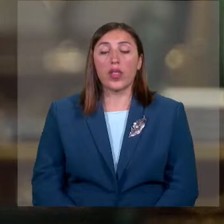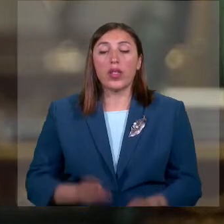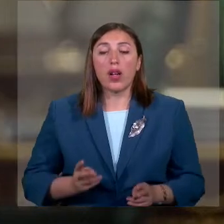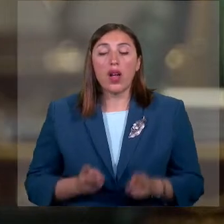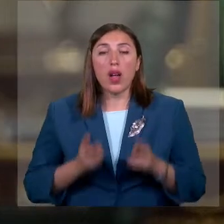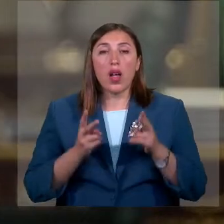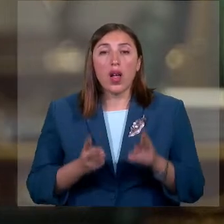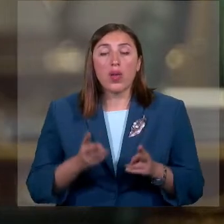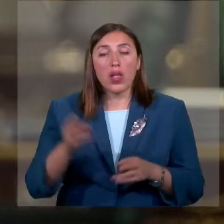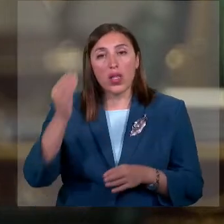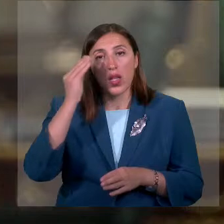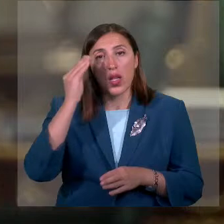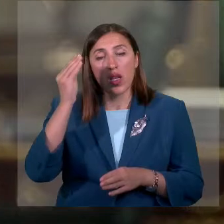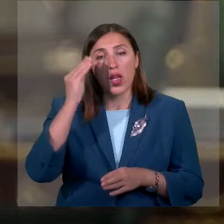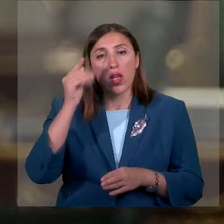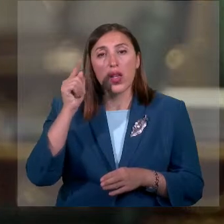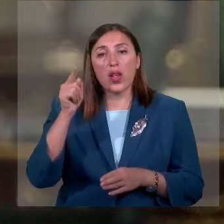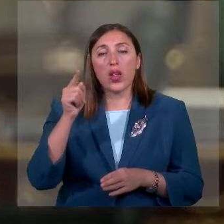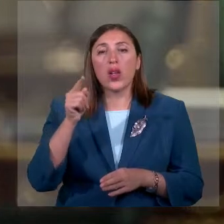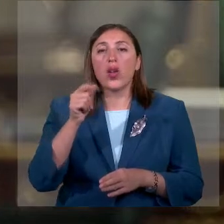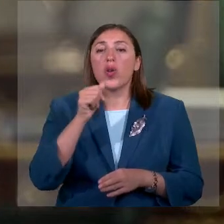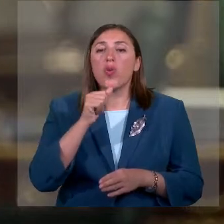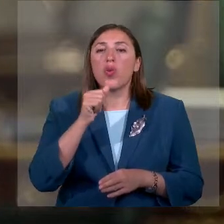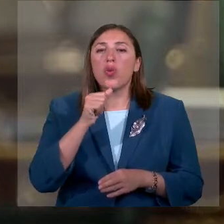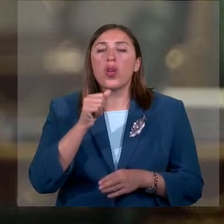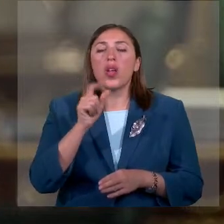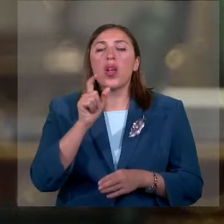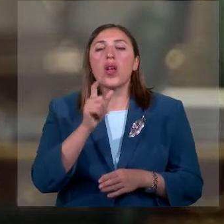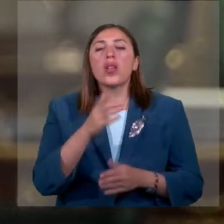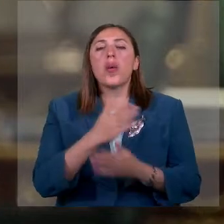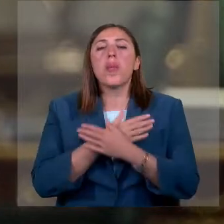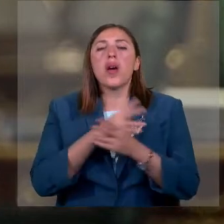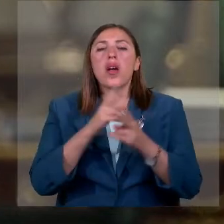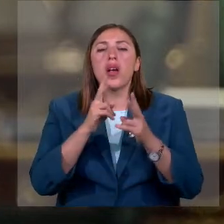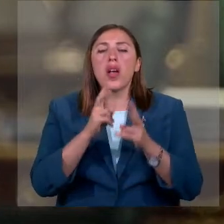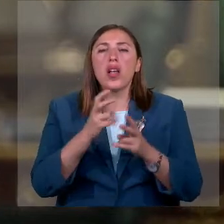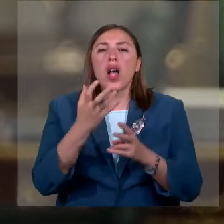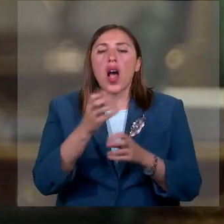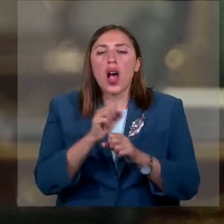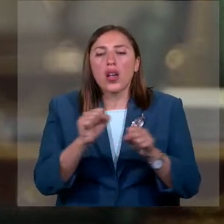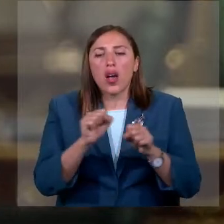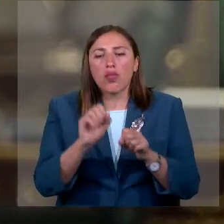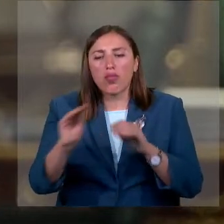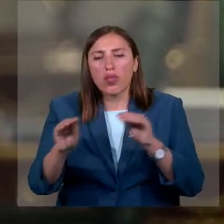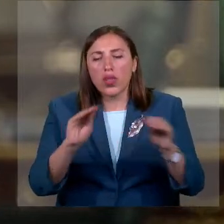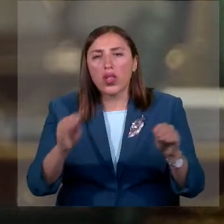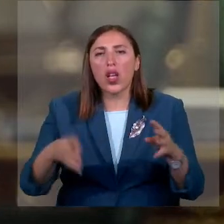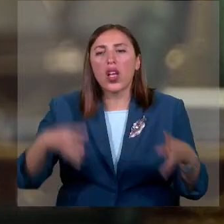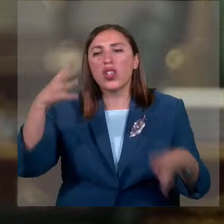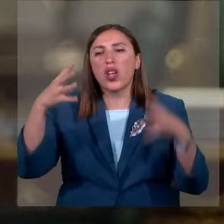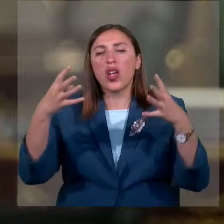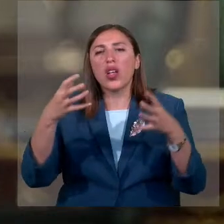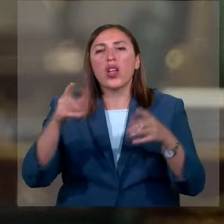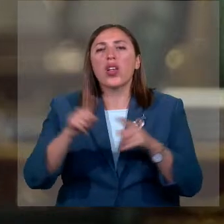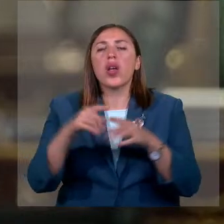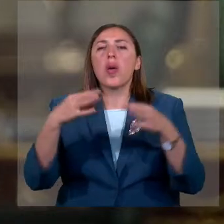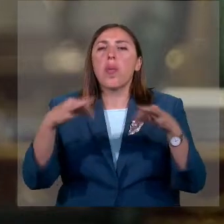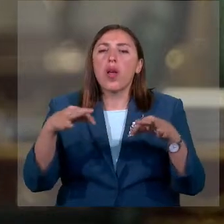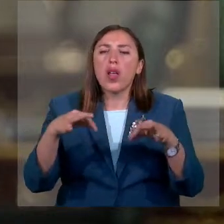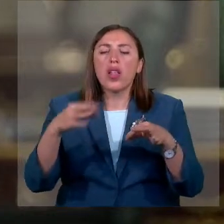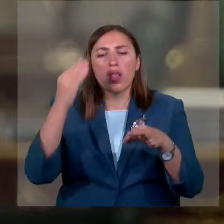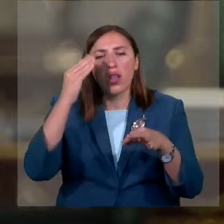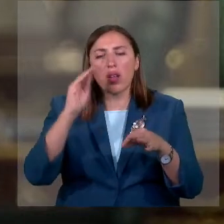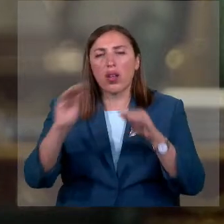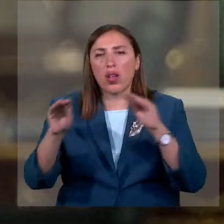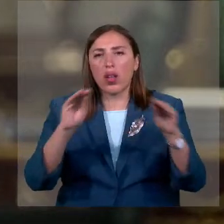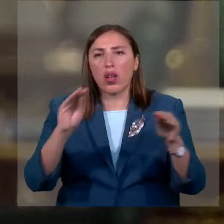Ահաբեկիչները միտումնավոր փորձում են թողնել հնարավորինս շատ մահվան թակարդներ, թաղվածականներ, ականապատված շենքեր, մեքենաներ եւ ենթակառուցվածքներ։